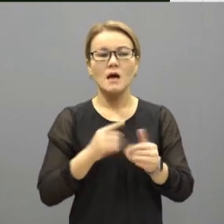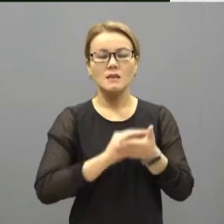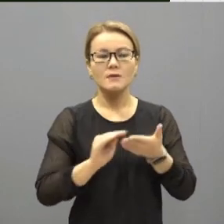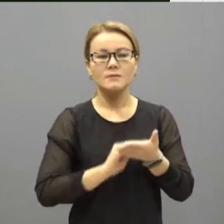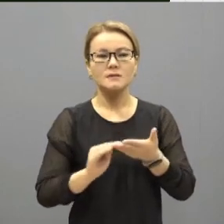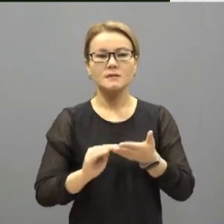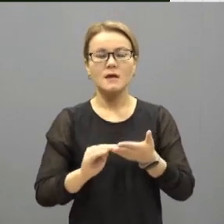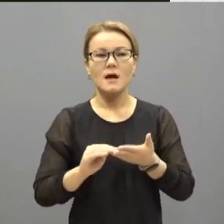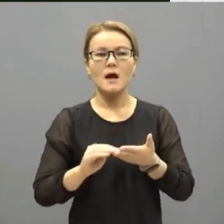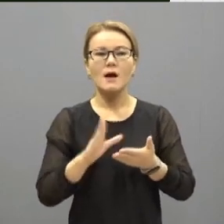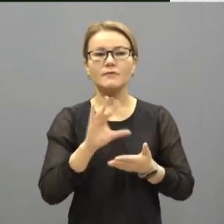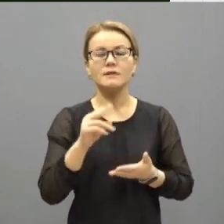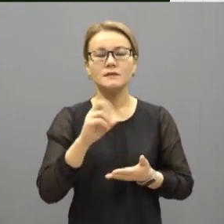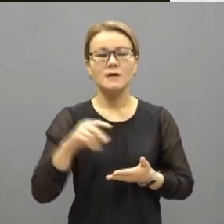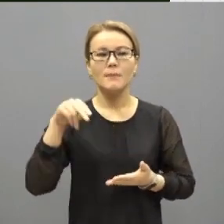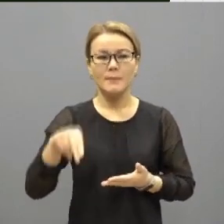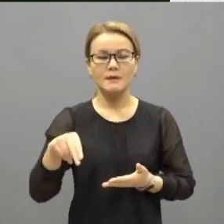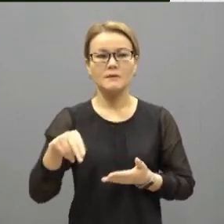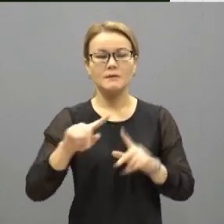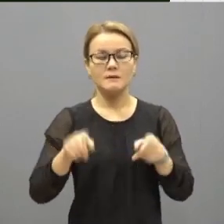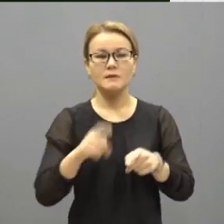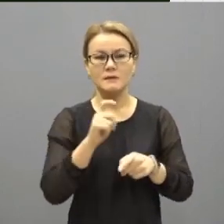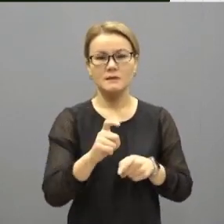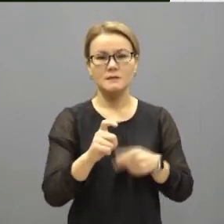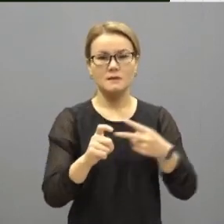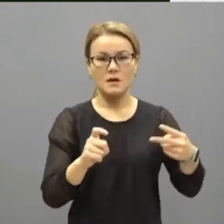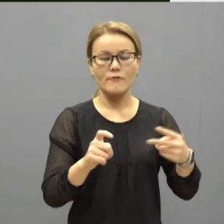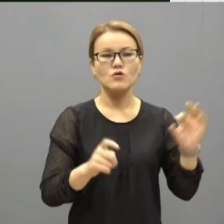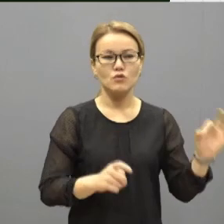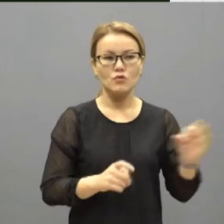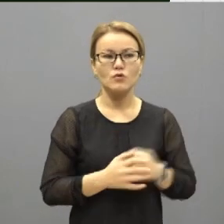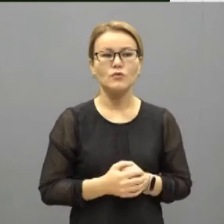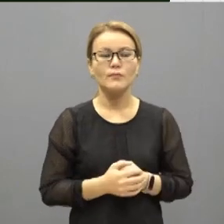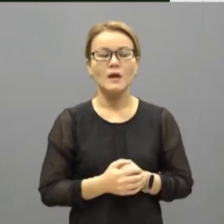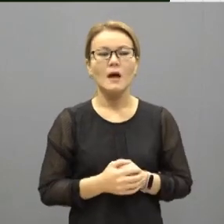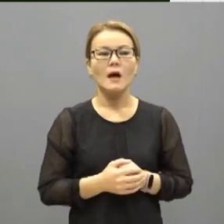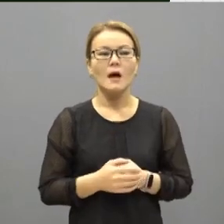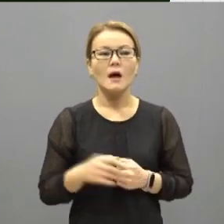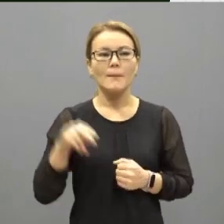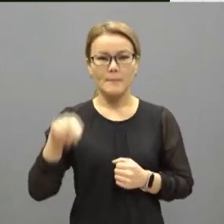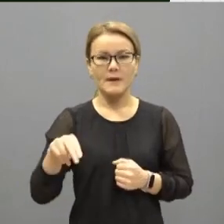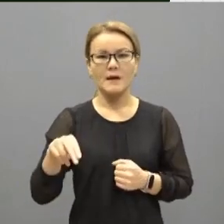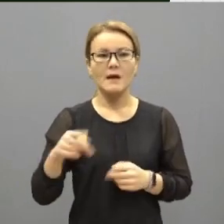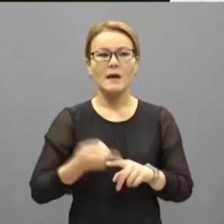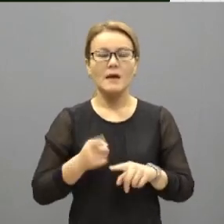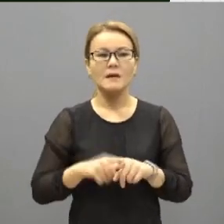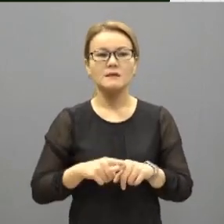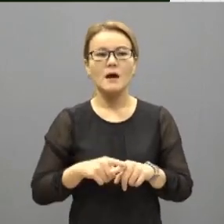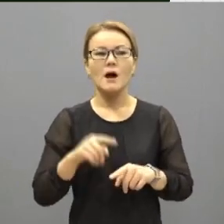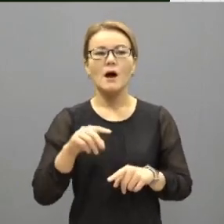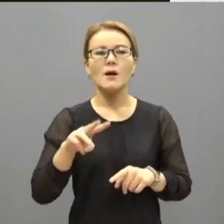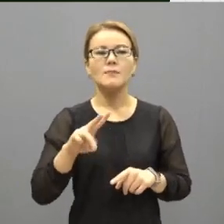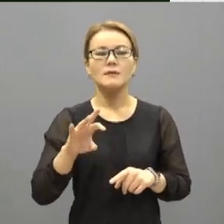виде. Если уравнение с одной переменной записано в виде P от x равно нулю, где P от x